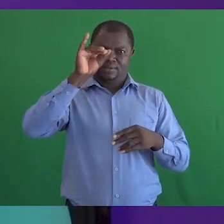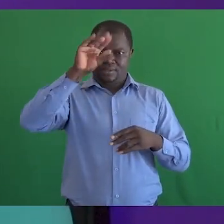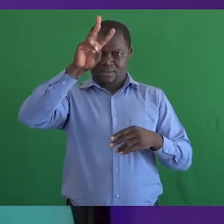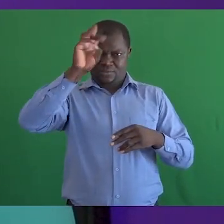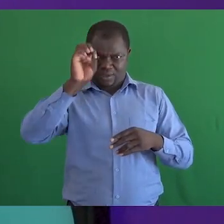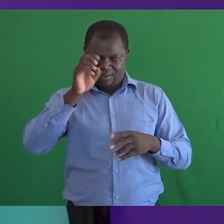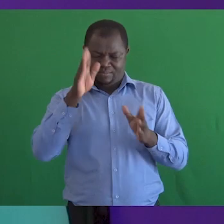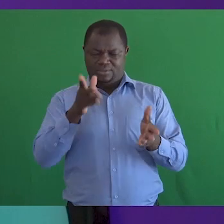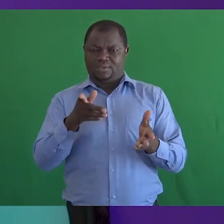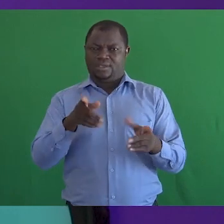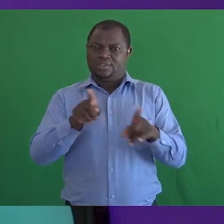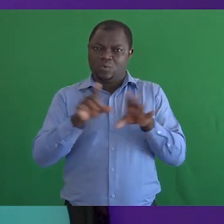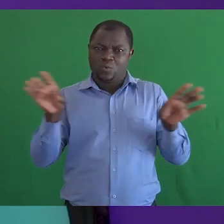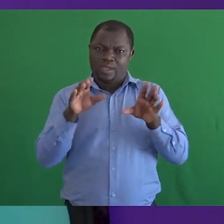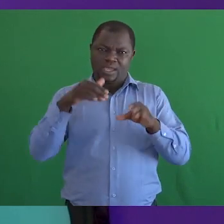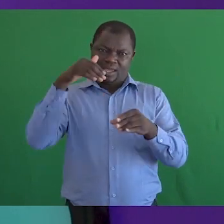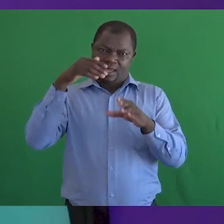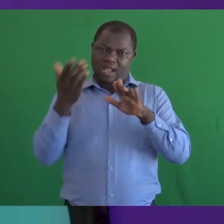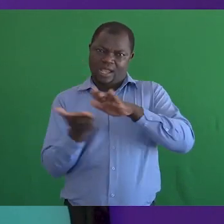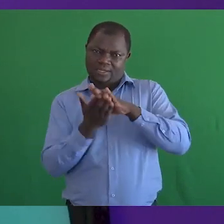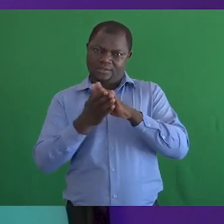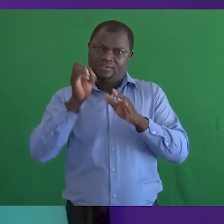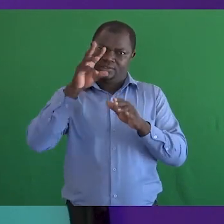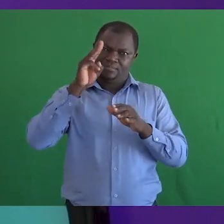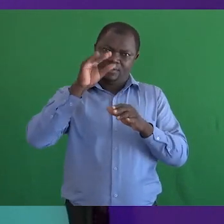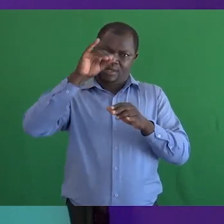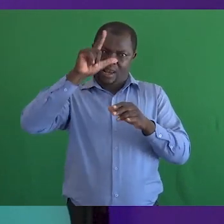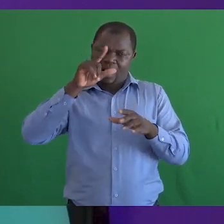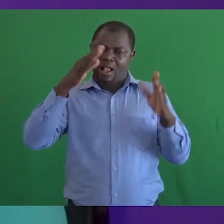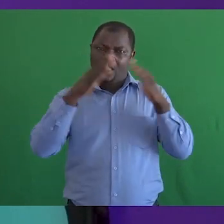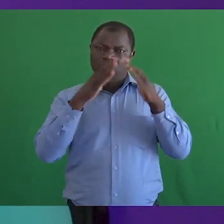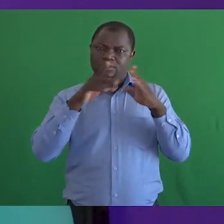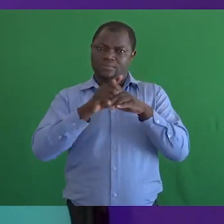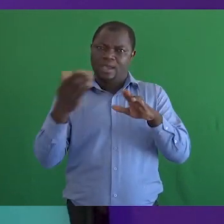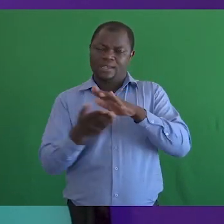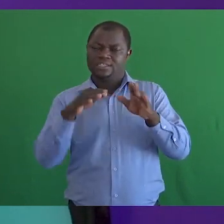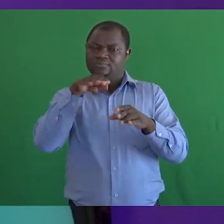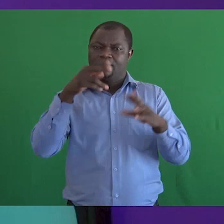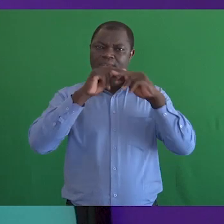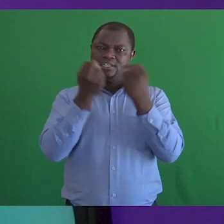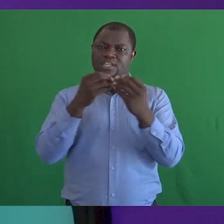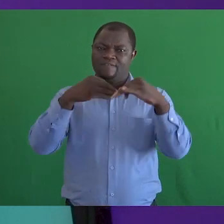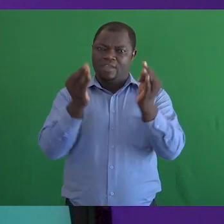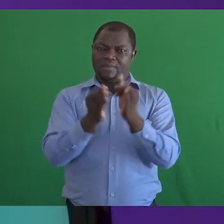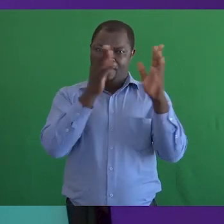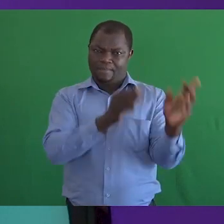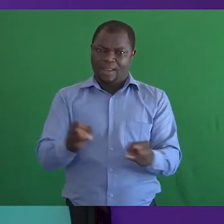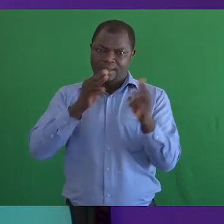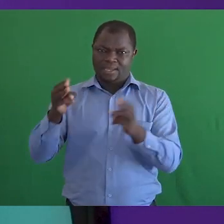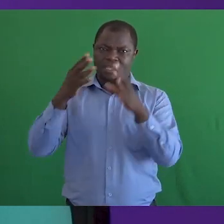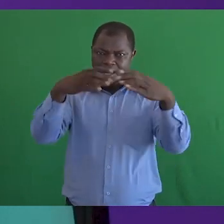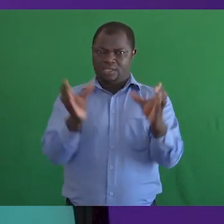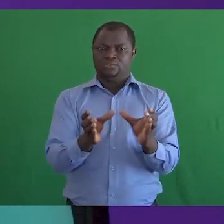Makunere ndinoshanda ndiri ku Spillhouse iri under Zimbabwe National Family Planning Council